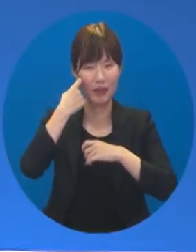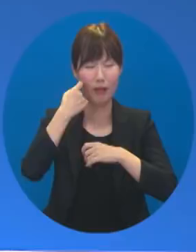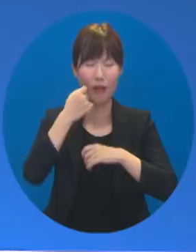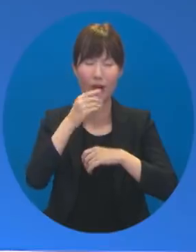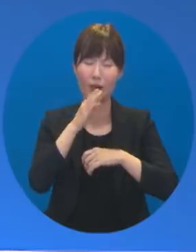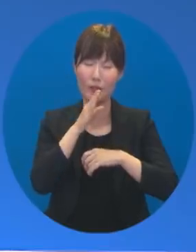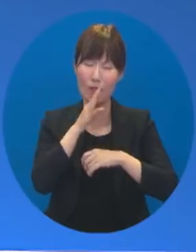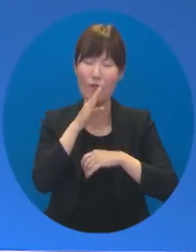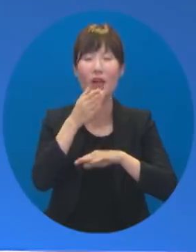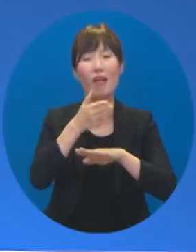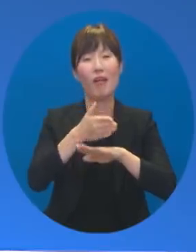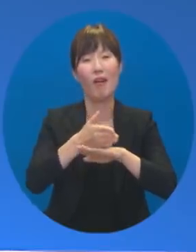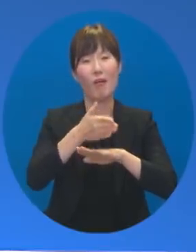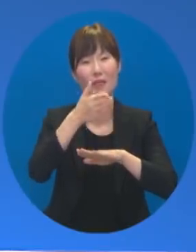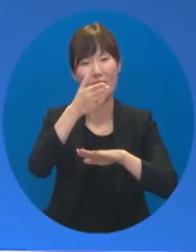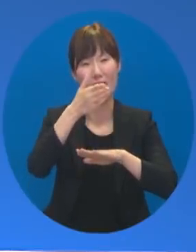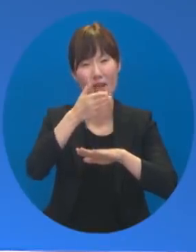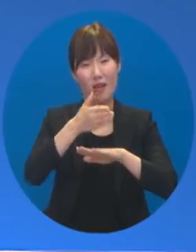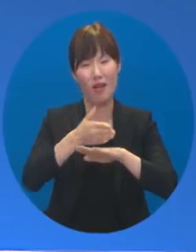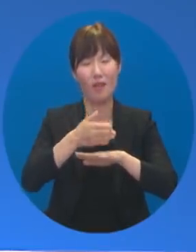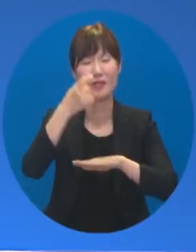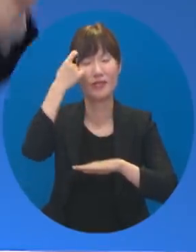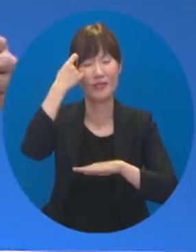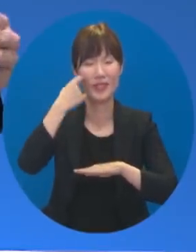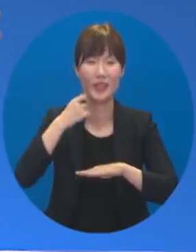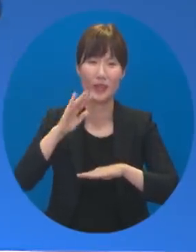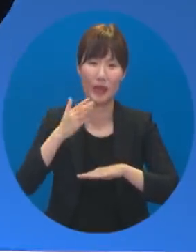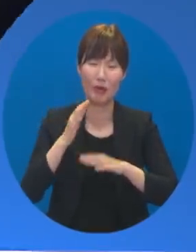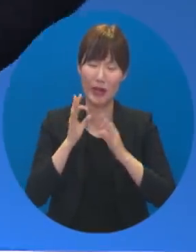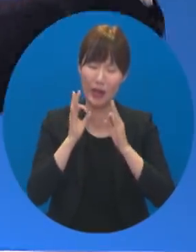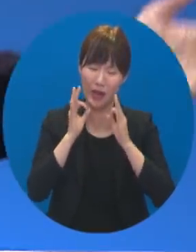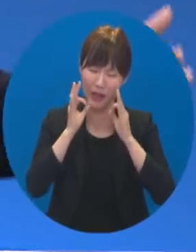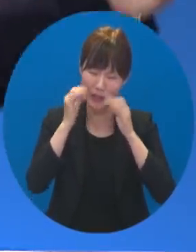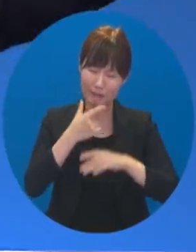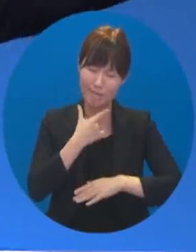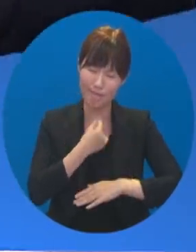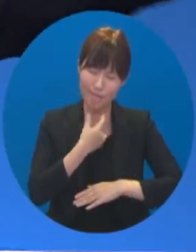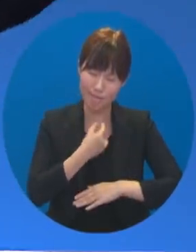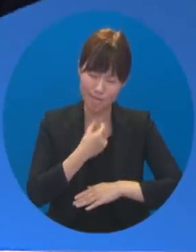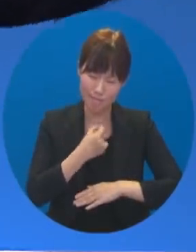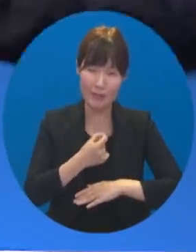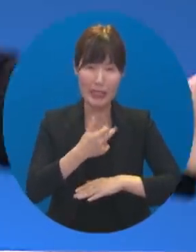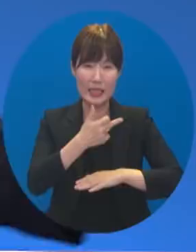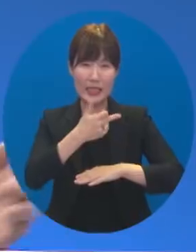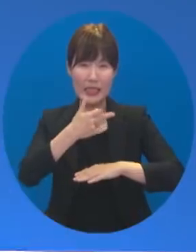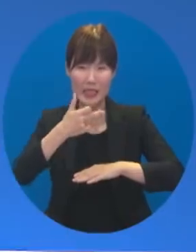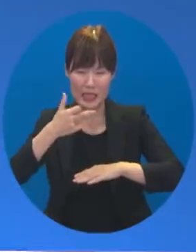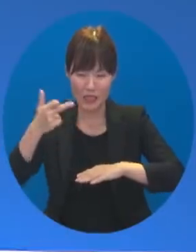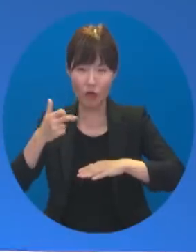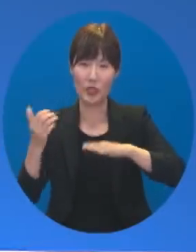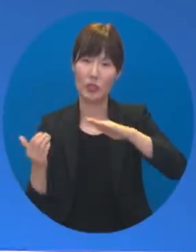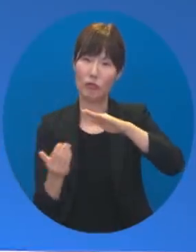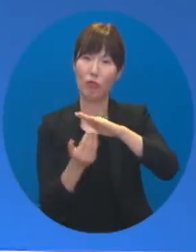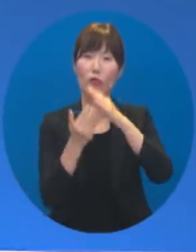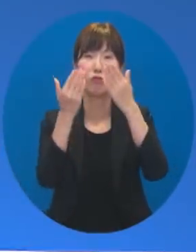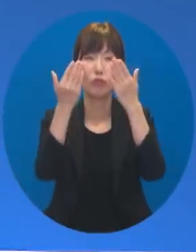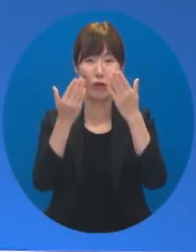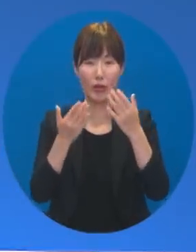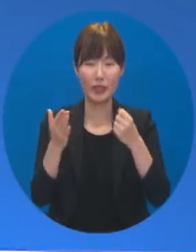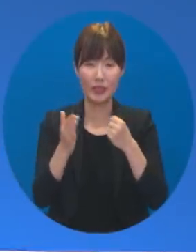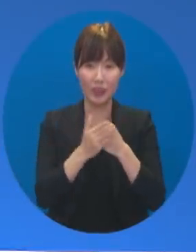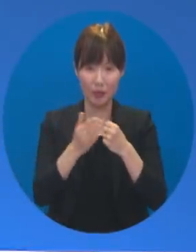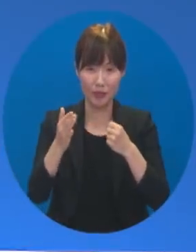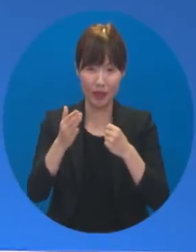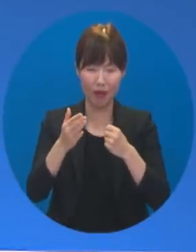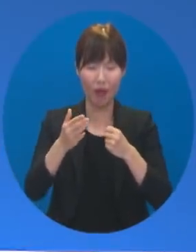내가 어떤 하나님께 뭔가를 간절히 바래서 뭔가 큰 것들을 하나님께서 이루어 주셔서 그래서 감사